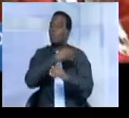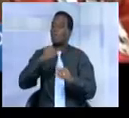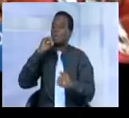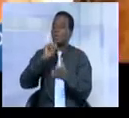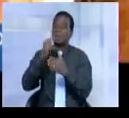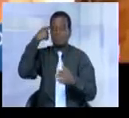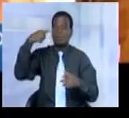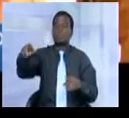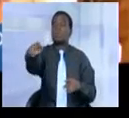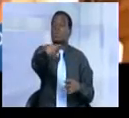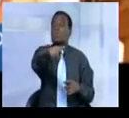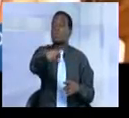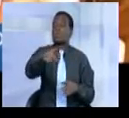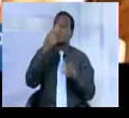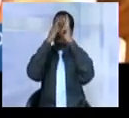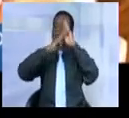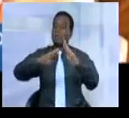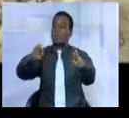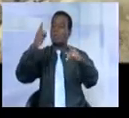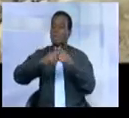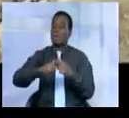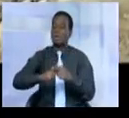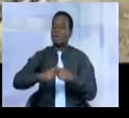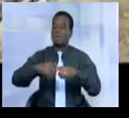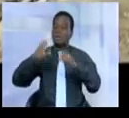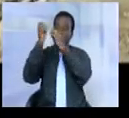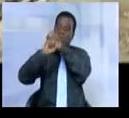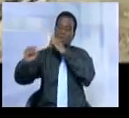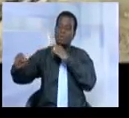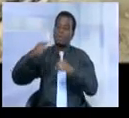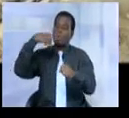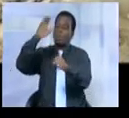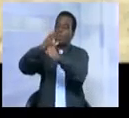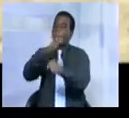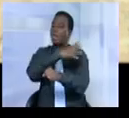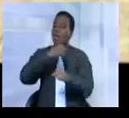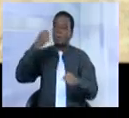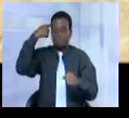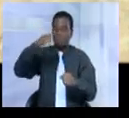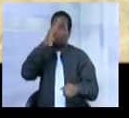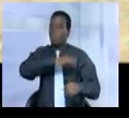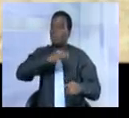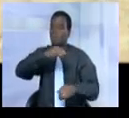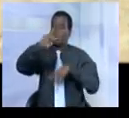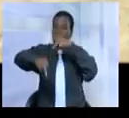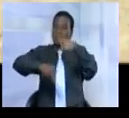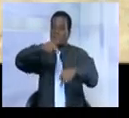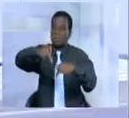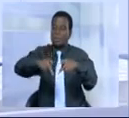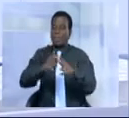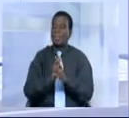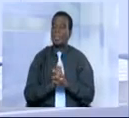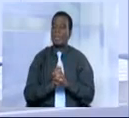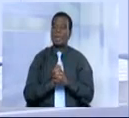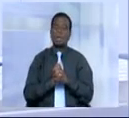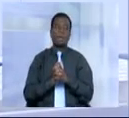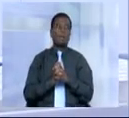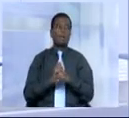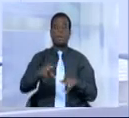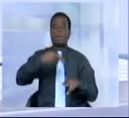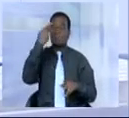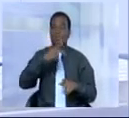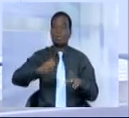constitue, selon lui, une réponse à leurs promesses de campagne en matière de bien-être des populations.